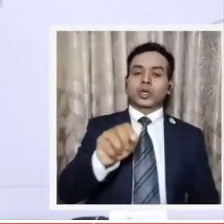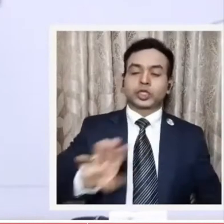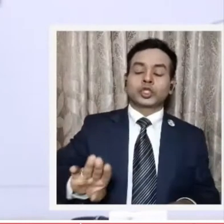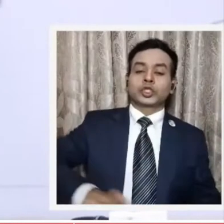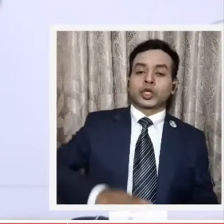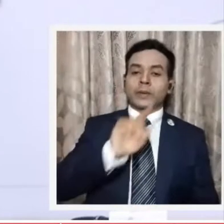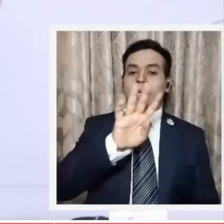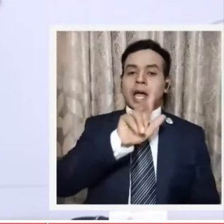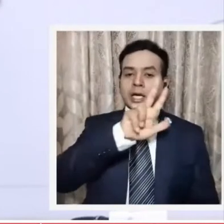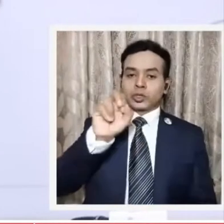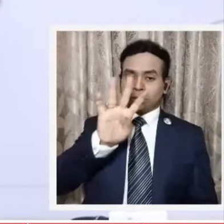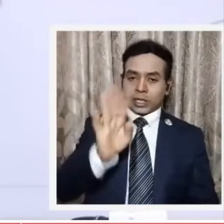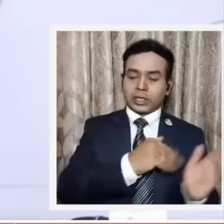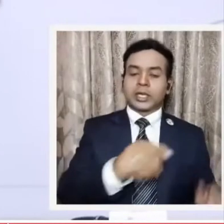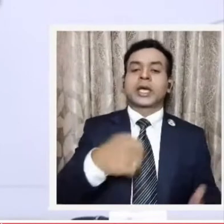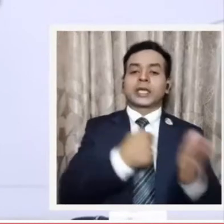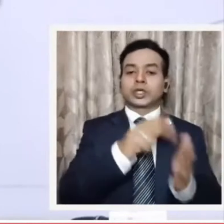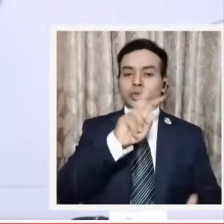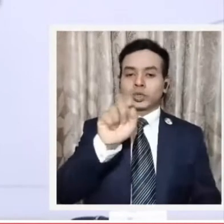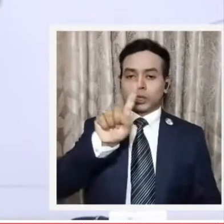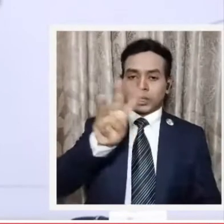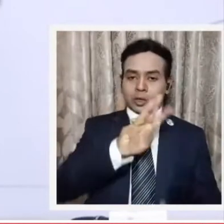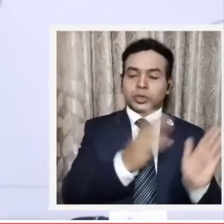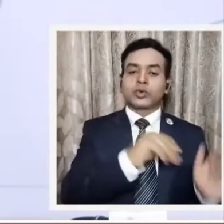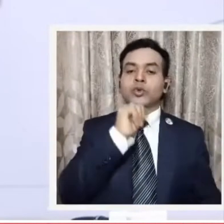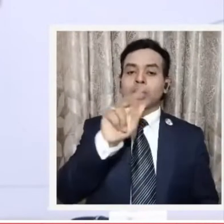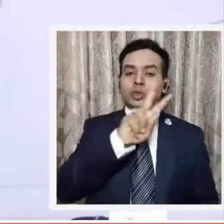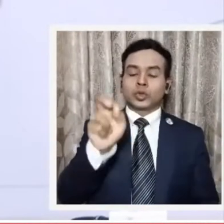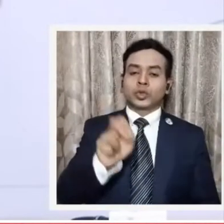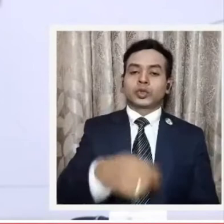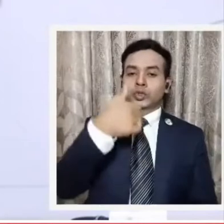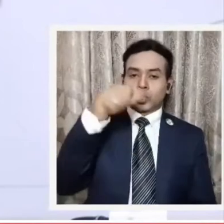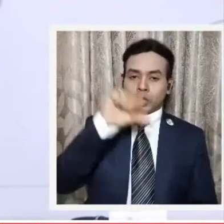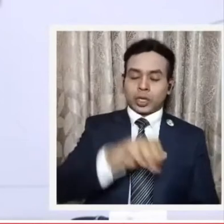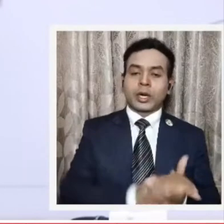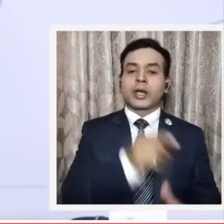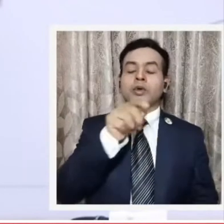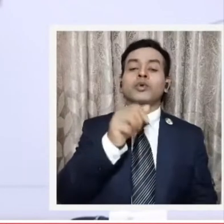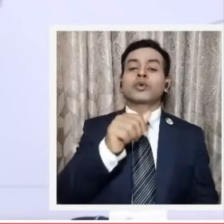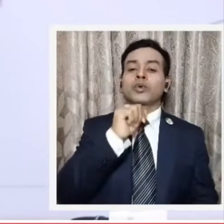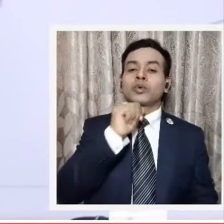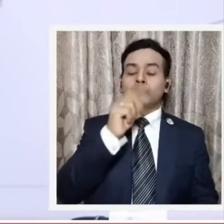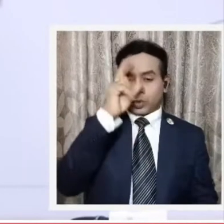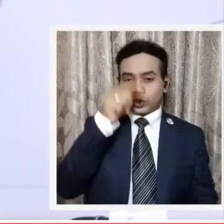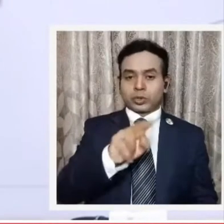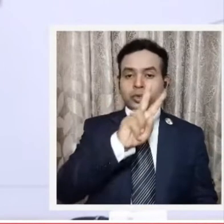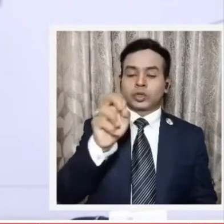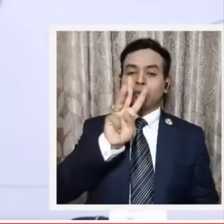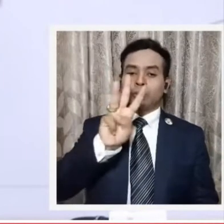গত 24 ঘন্টায় সুস্থ হয়েছেন 1,766 জন। এখন পর্যন্ত সুস্থ হয়েছেন